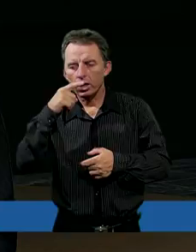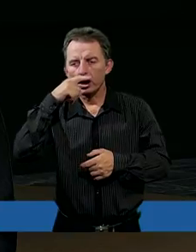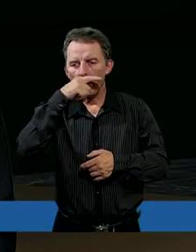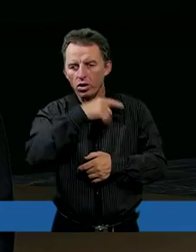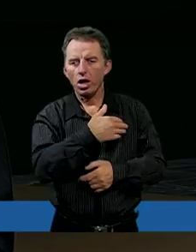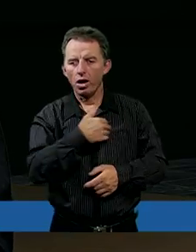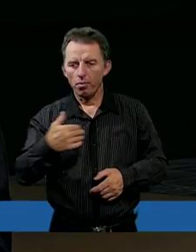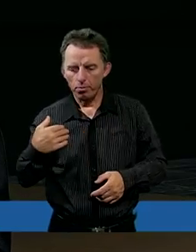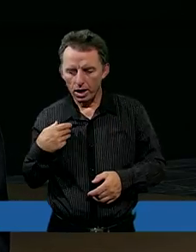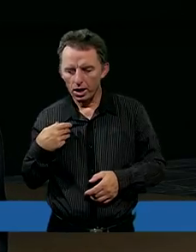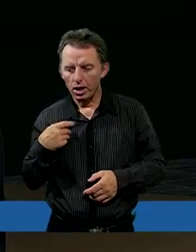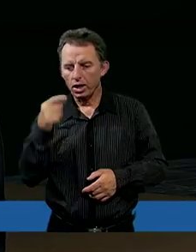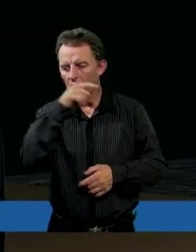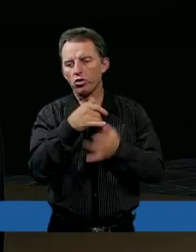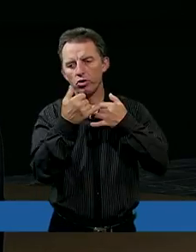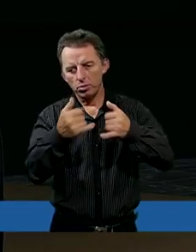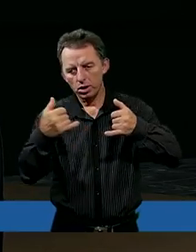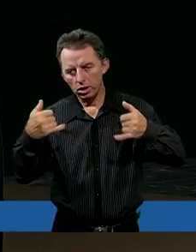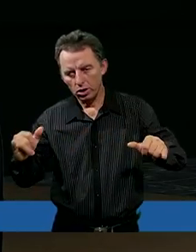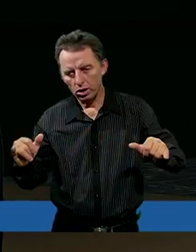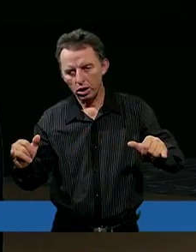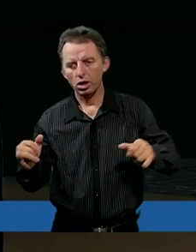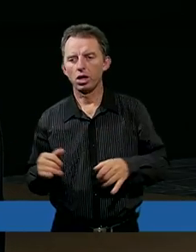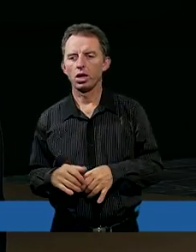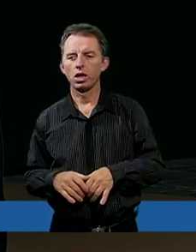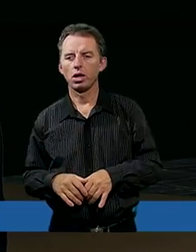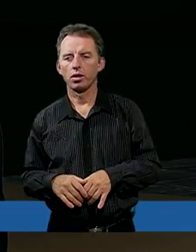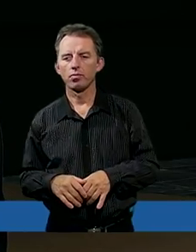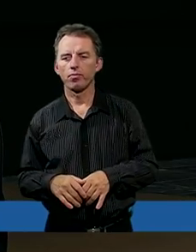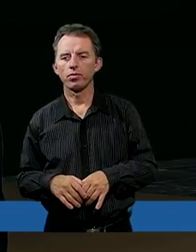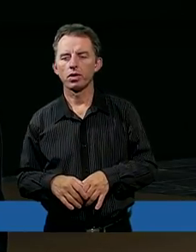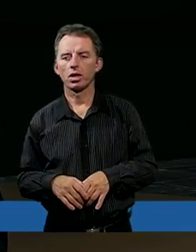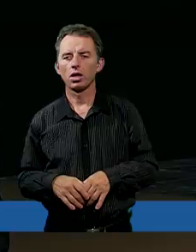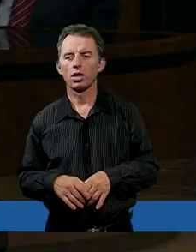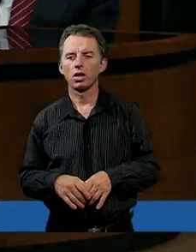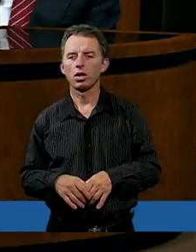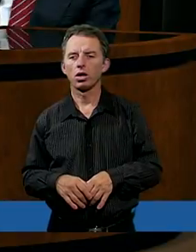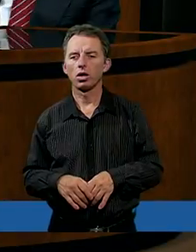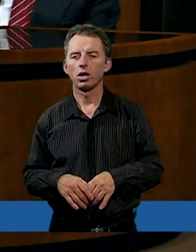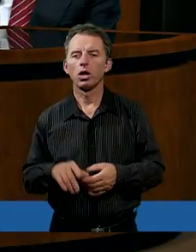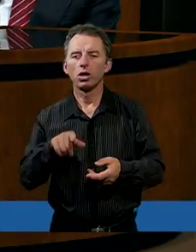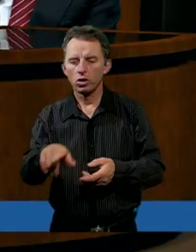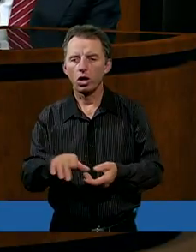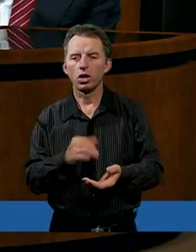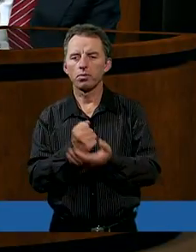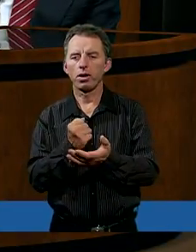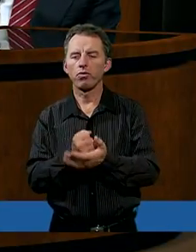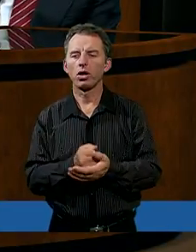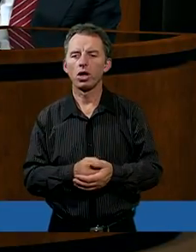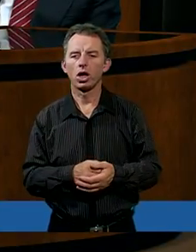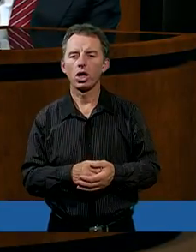my zawodzimy wobec innych. Więc jeszcze może ta kwestia,